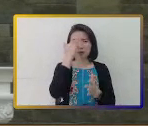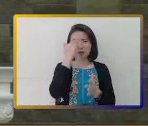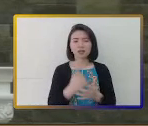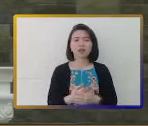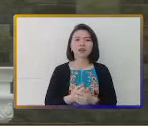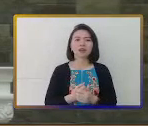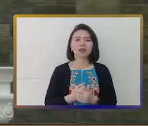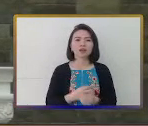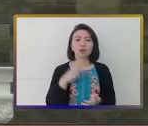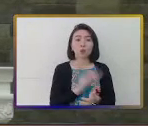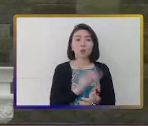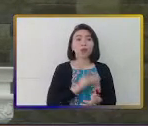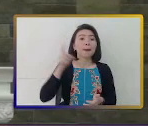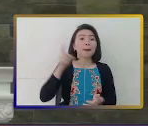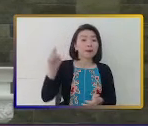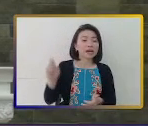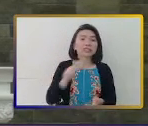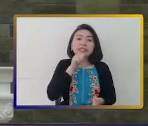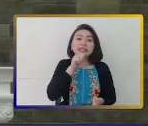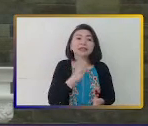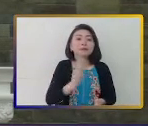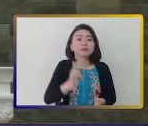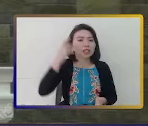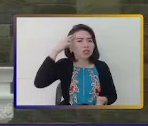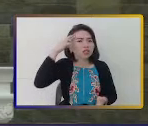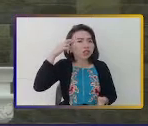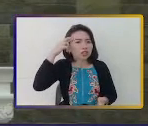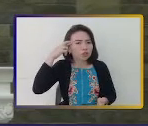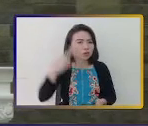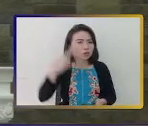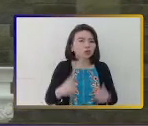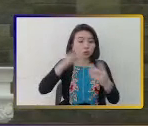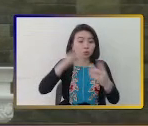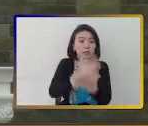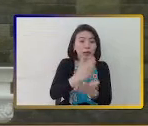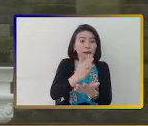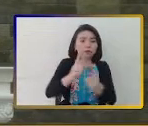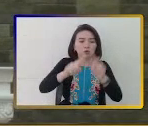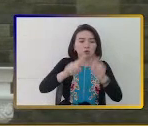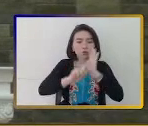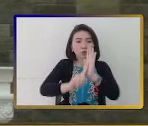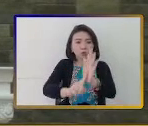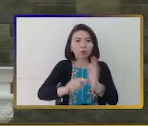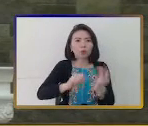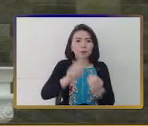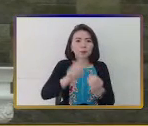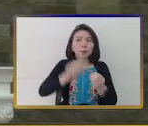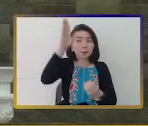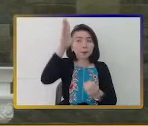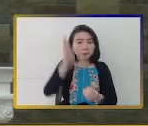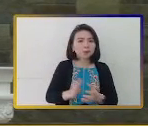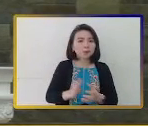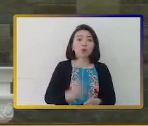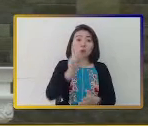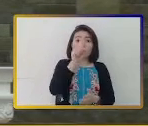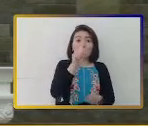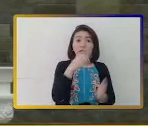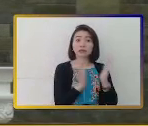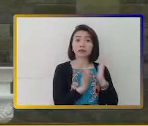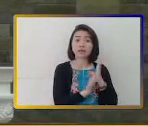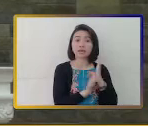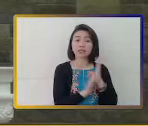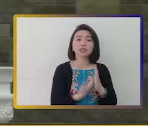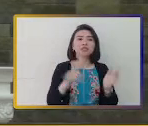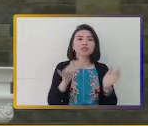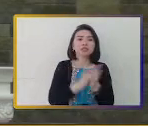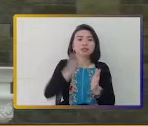wag po tayong maghihadlang sa pagpapakilala natin sa Diyos. Ang isa sa mga ebidensya na ang Diyos ay